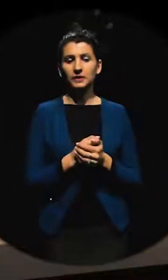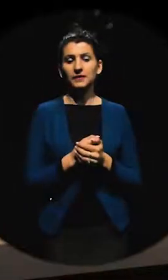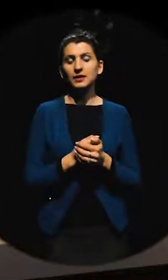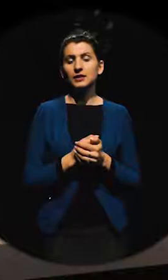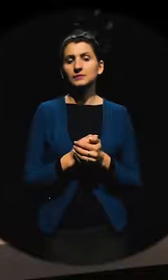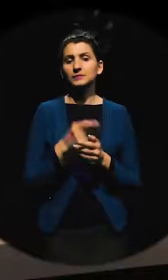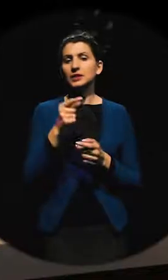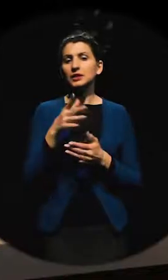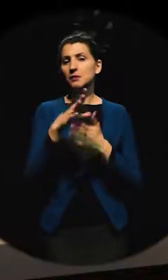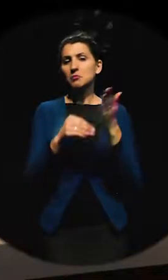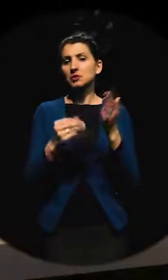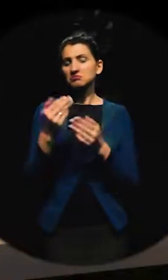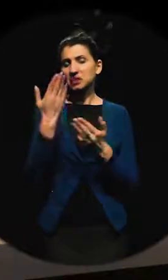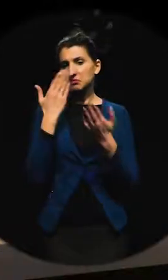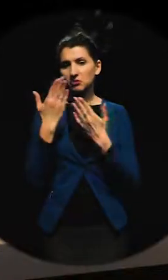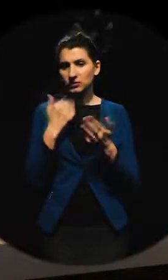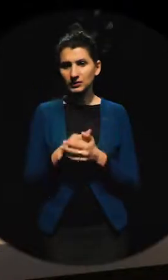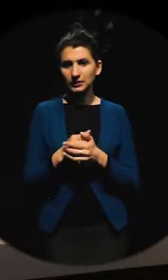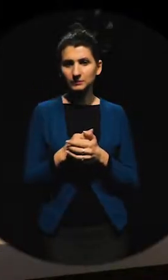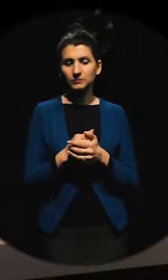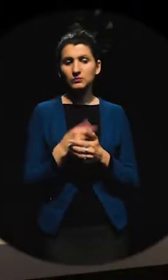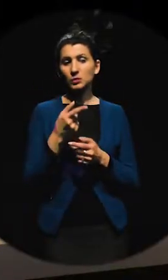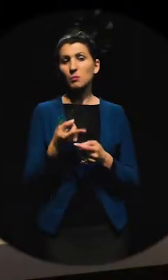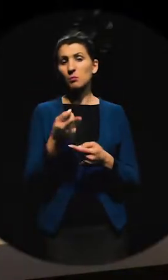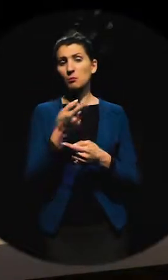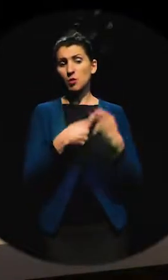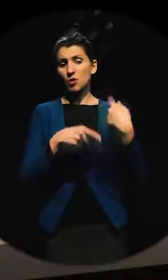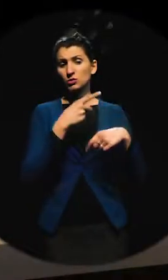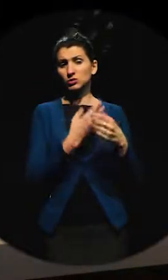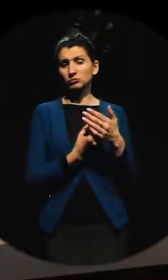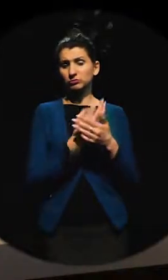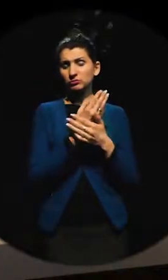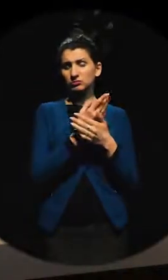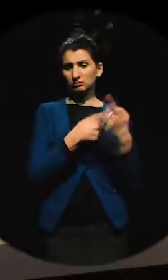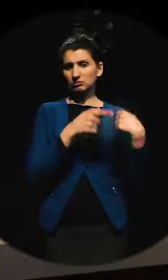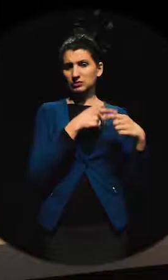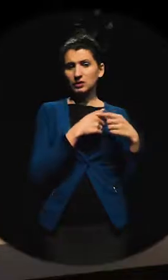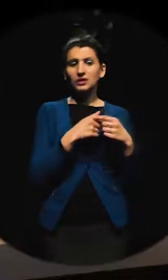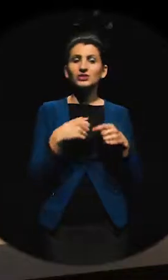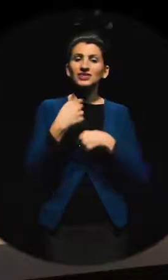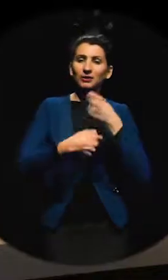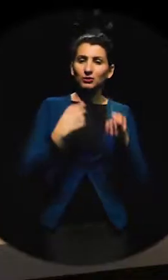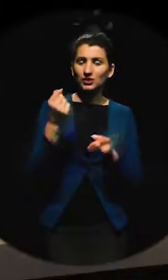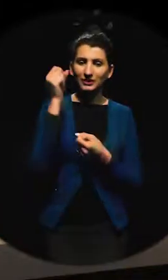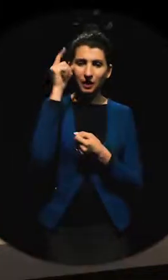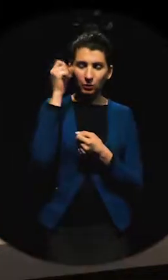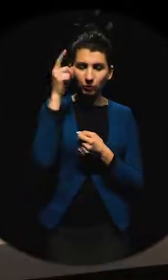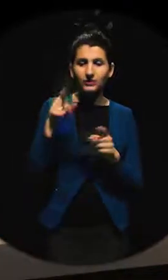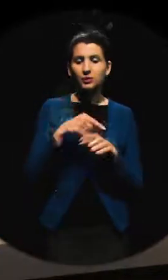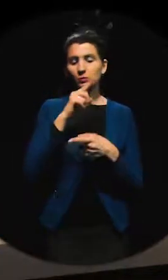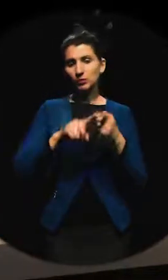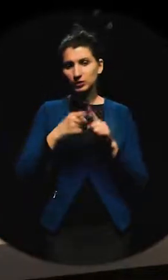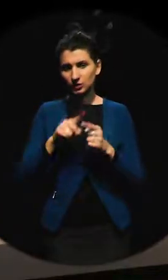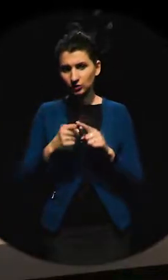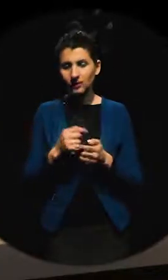który między innymi swoje źródła lokuje w działalności intelektualnej i